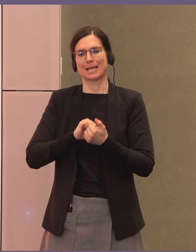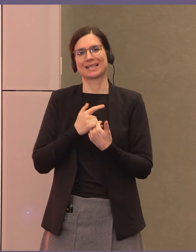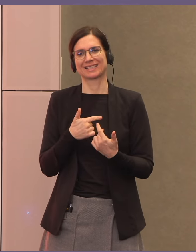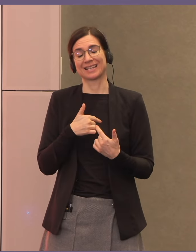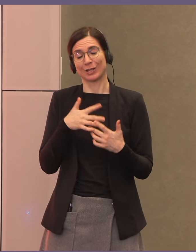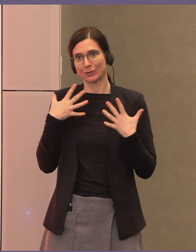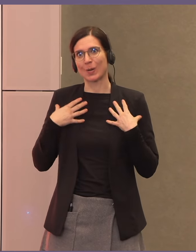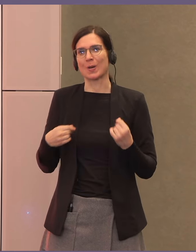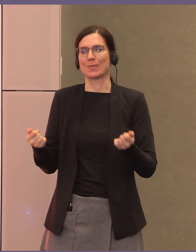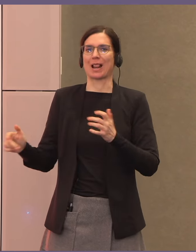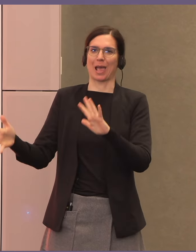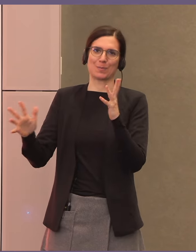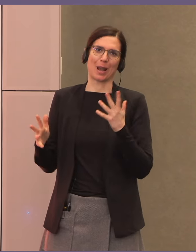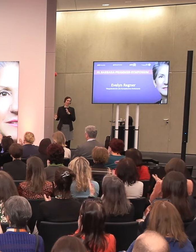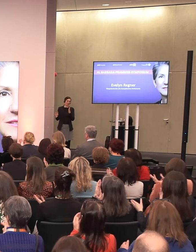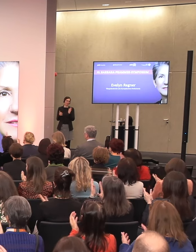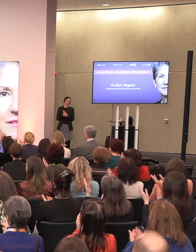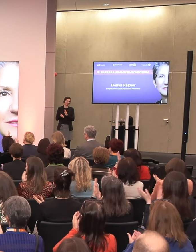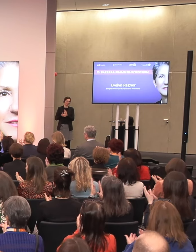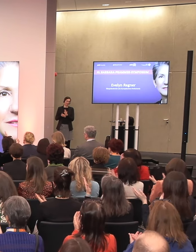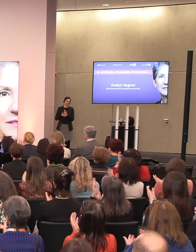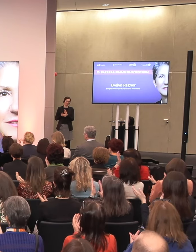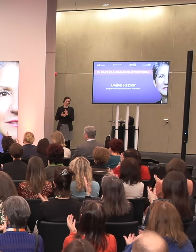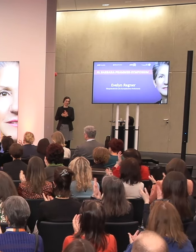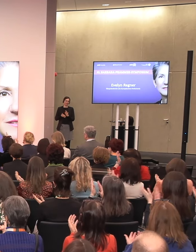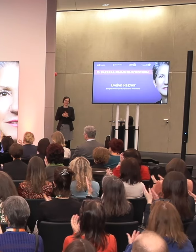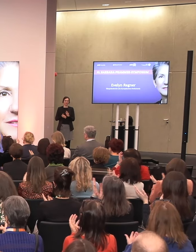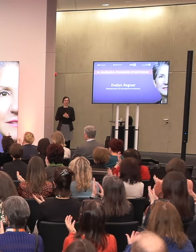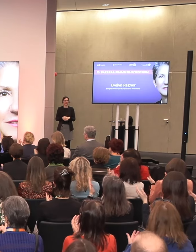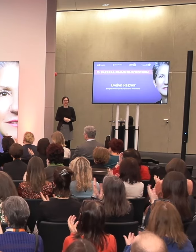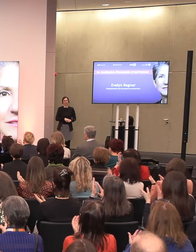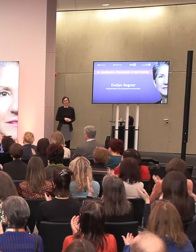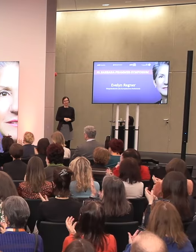das ist jetzt einfach nochmal ein Applaus für dich ob du willst oder nicht